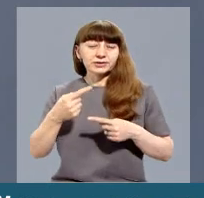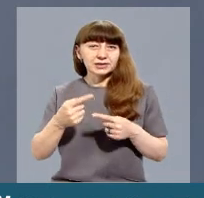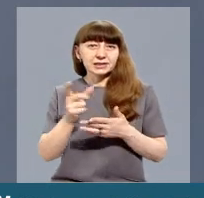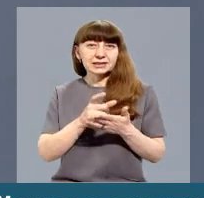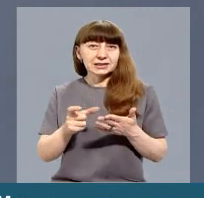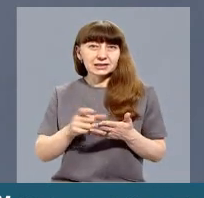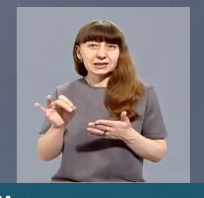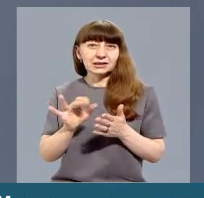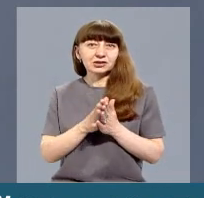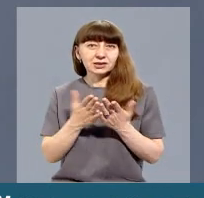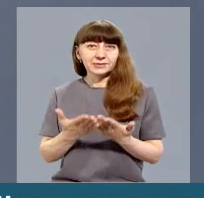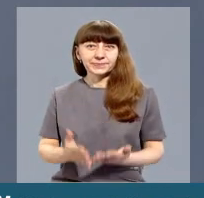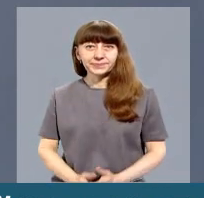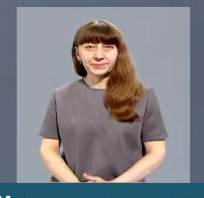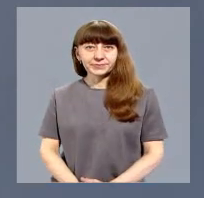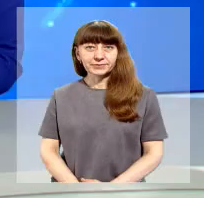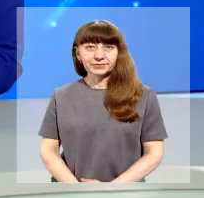стихотворения и книги.